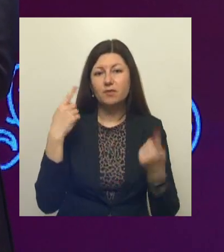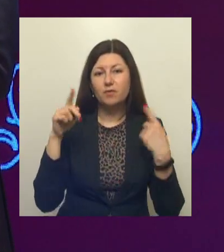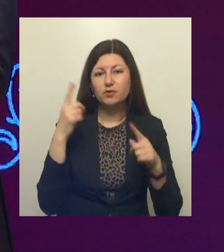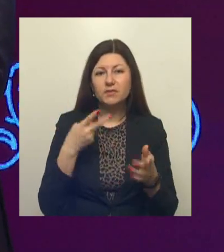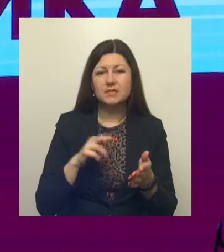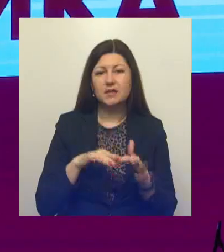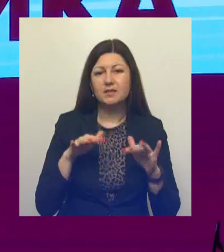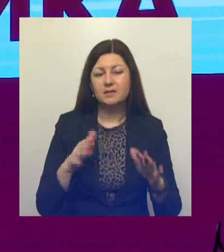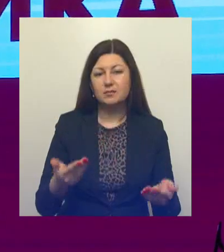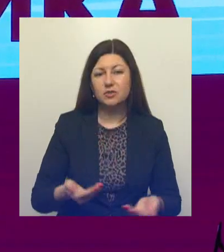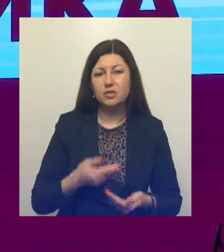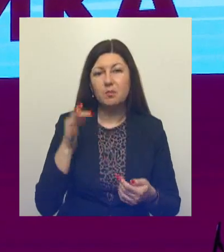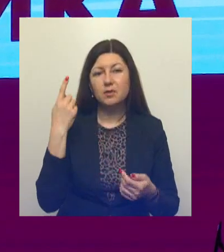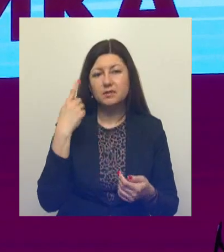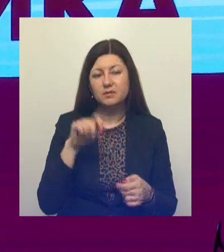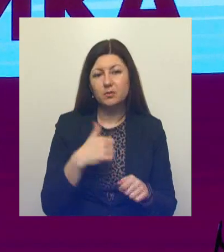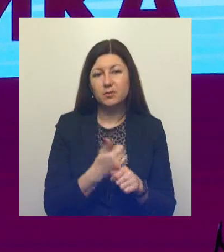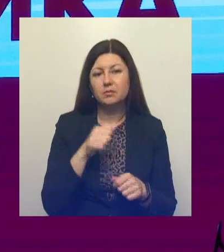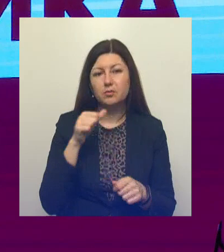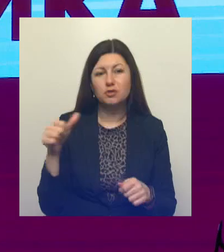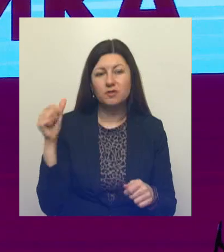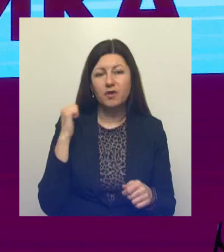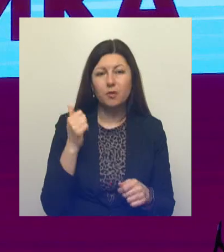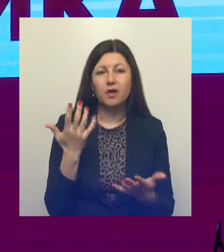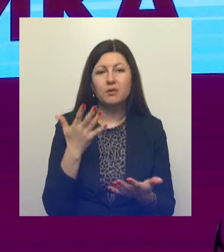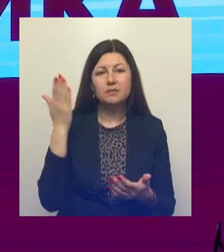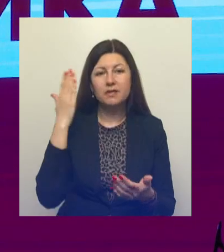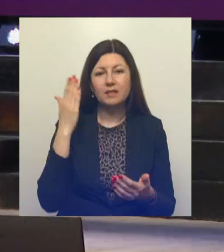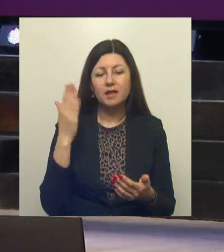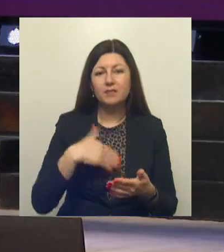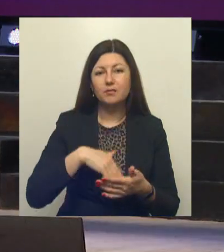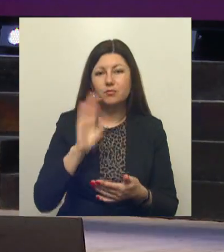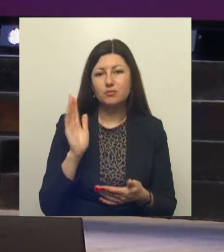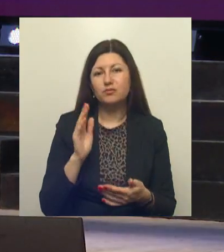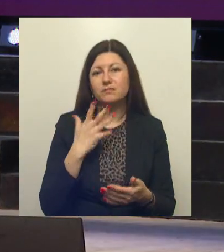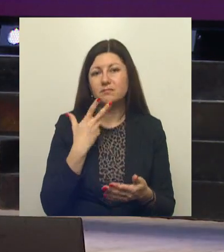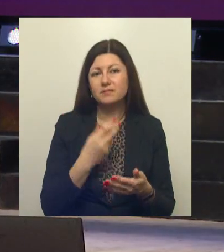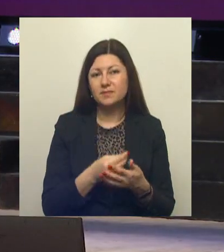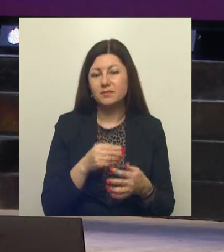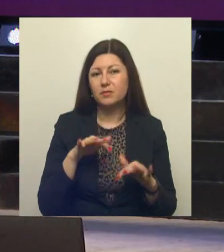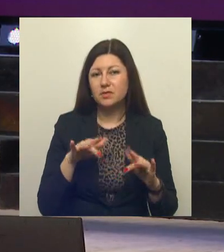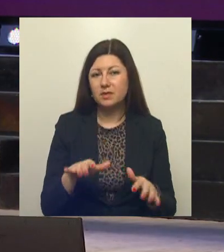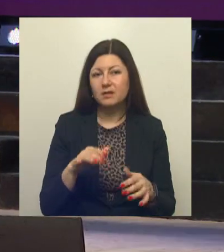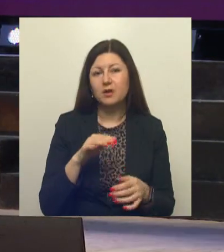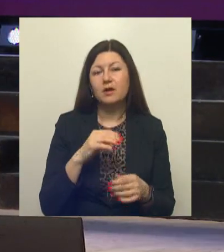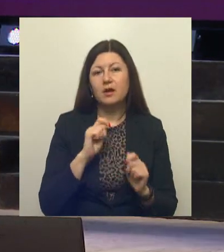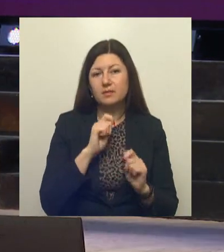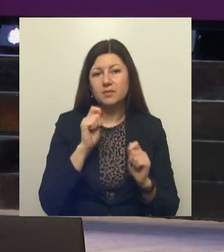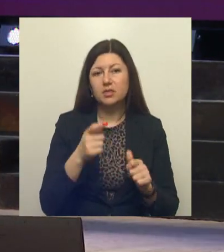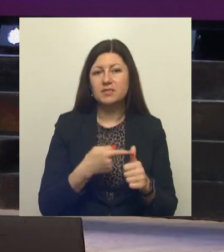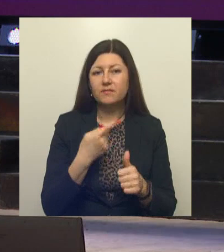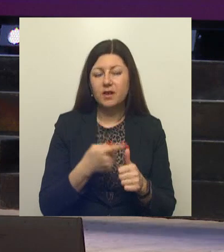инициативе губернатора Вячеслава Гладкова с прошлого года заслуги талантливых, преданных своему делу белгородцев отмечают почетным